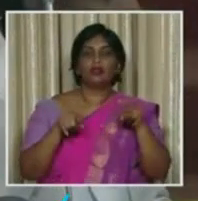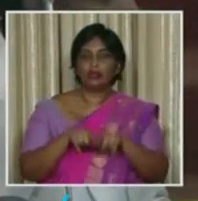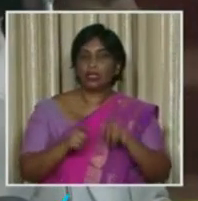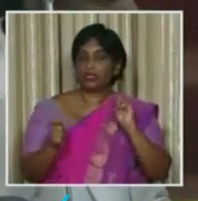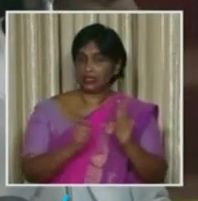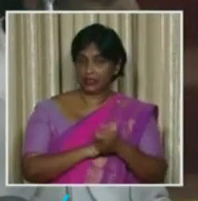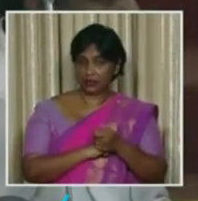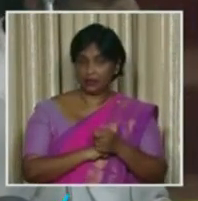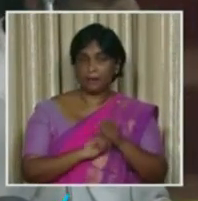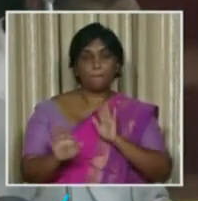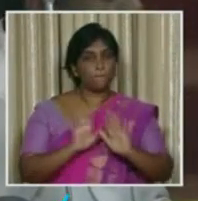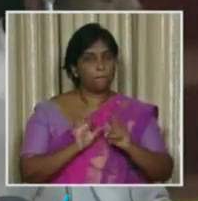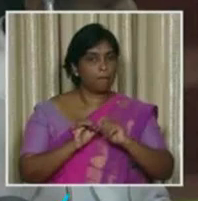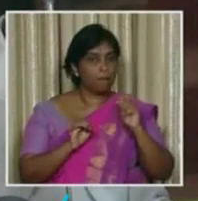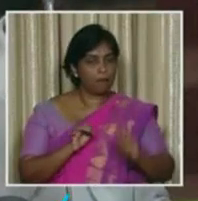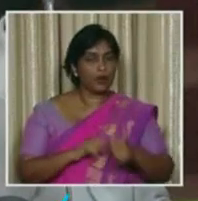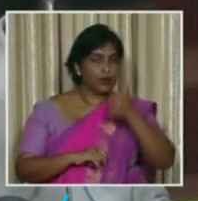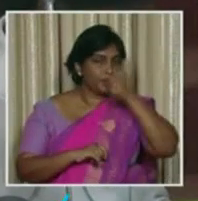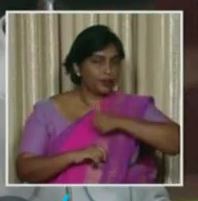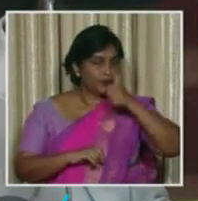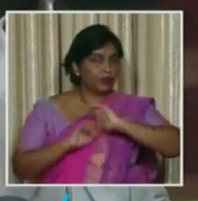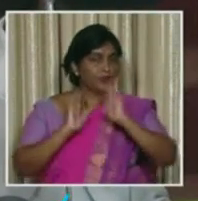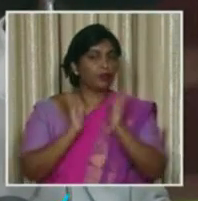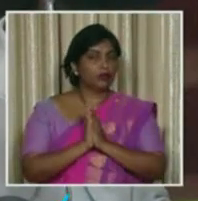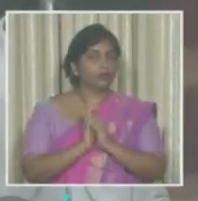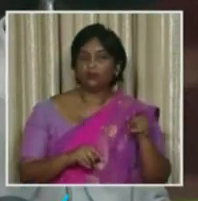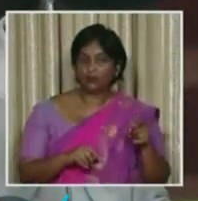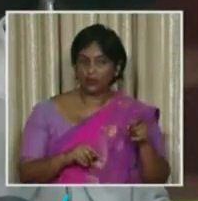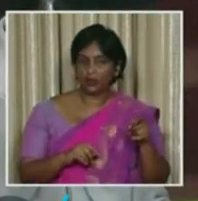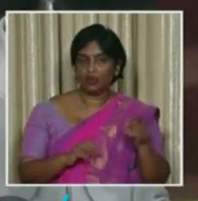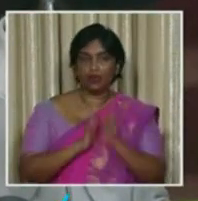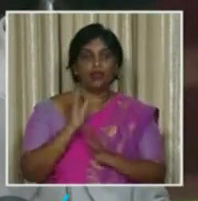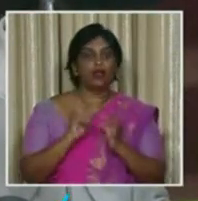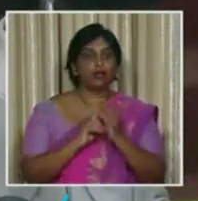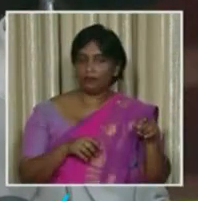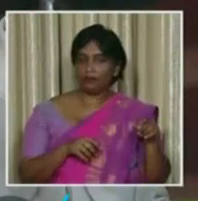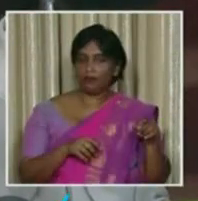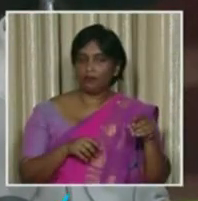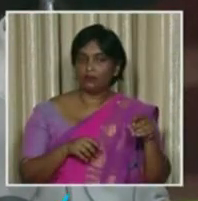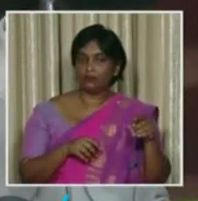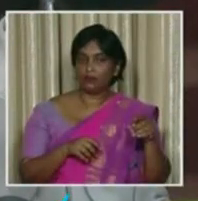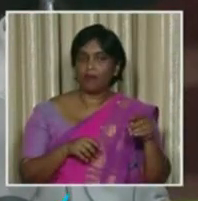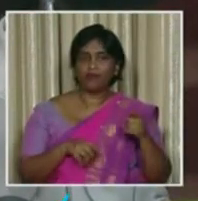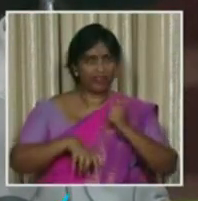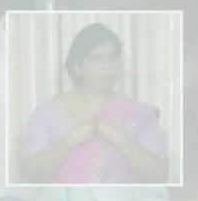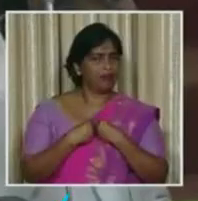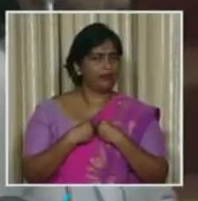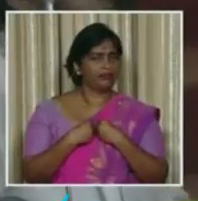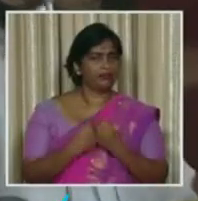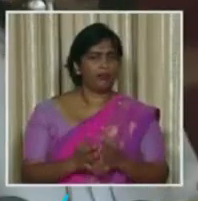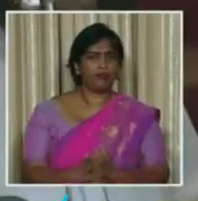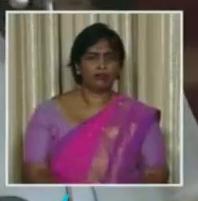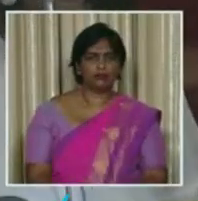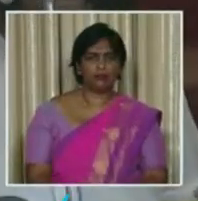නිසා. ක්‍රිකට් පාලක මණ්ඩලයේ අක්‍රමිකතාවලට ක්‍රියාත්මක කරන්නේ නැතුව ඇමතිවරයාට අස්වැට කියනවා. මට වෙලාවක් දෙන්නක ඔබතුමා